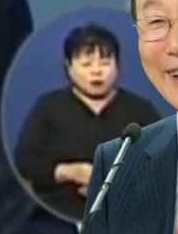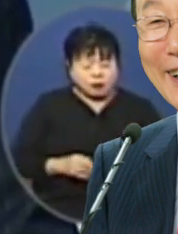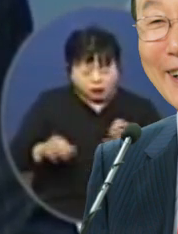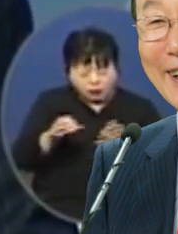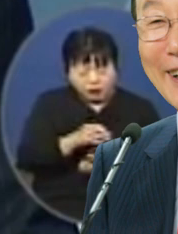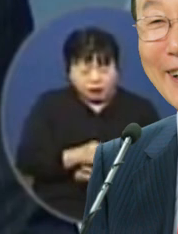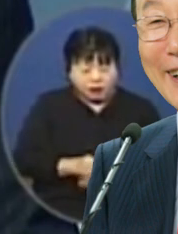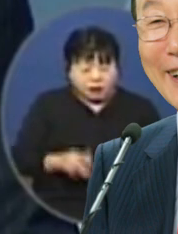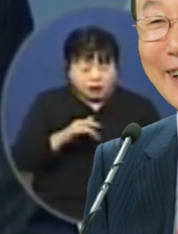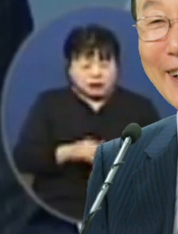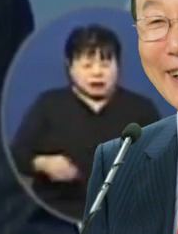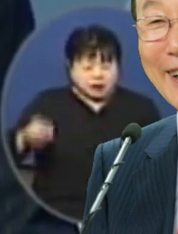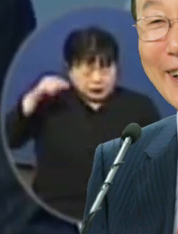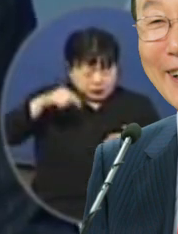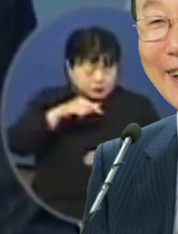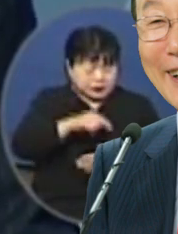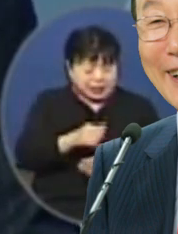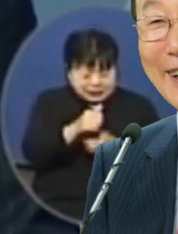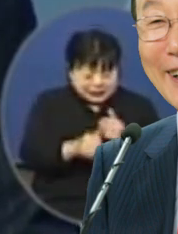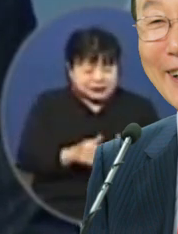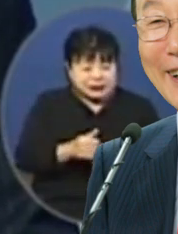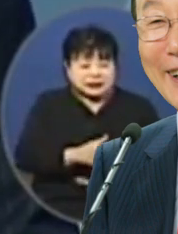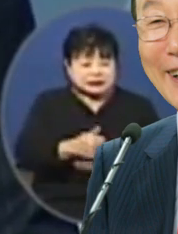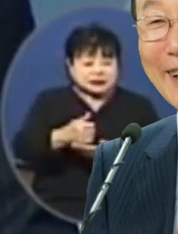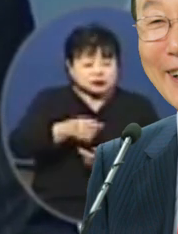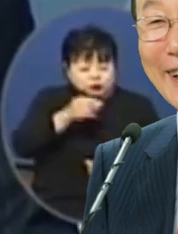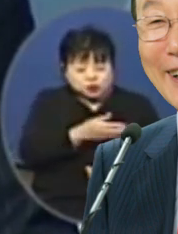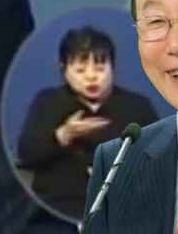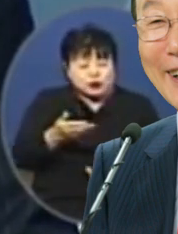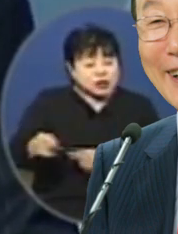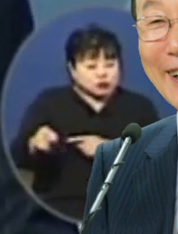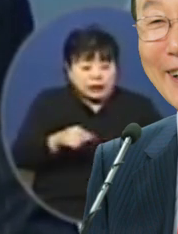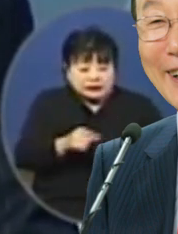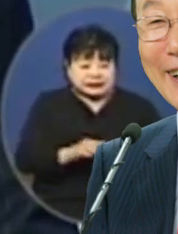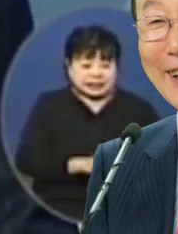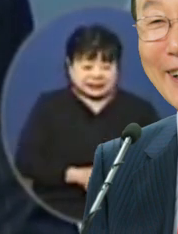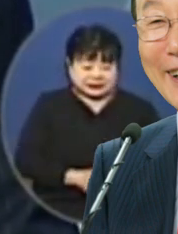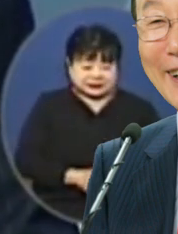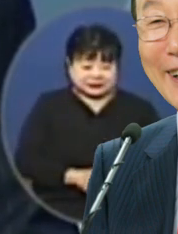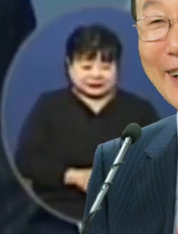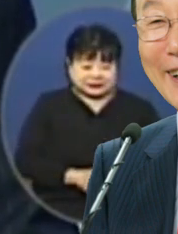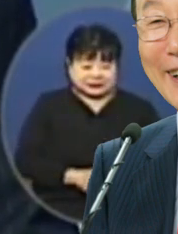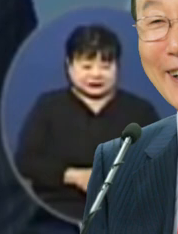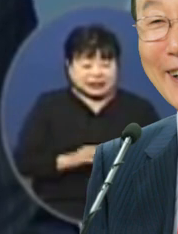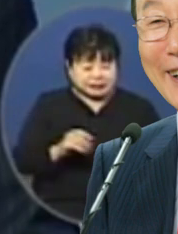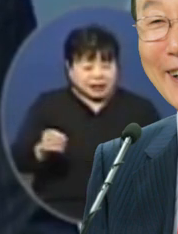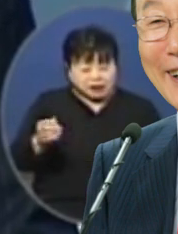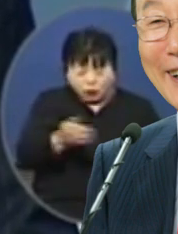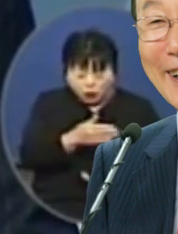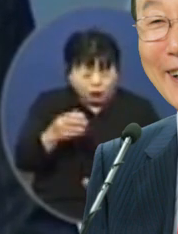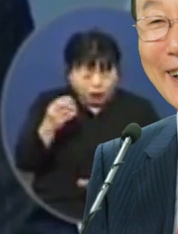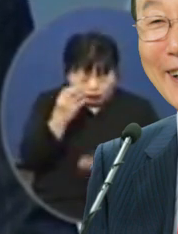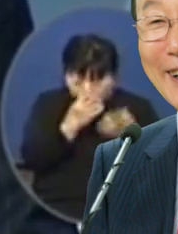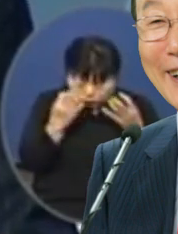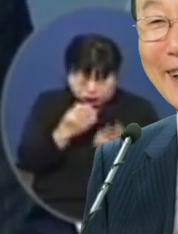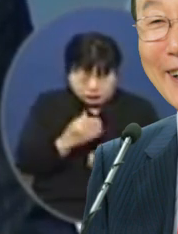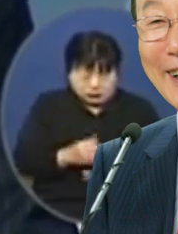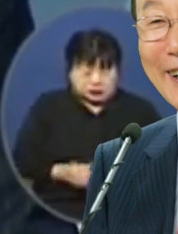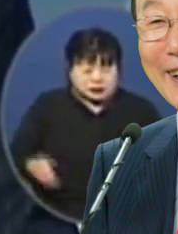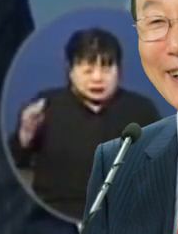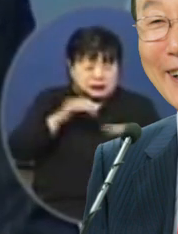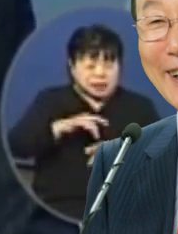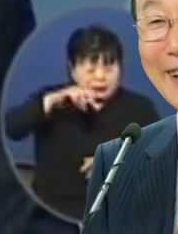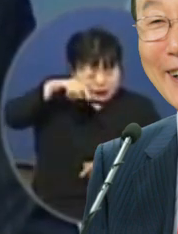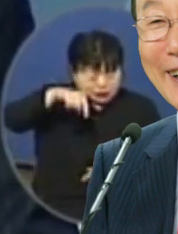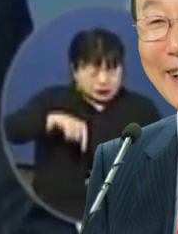허감이 깊은 위에 있고 하나님의 신이 수면에 운행하시더라. 온 땅이 공허하고 혼돈하고 허감이 깊은 위에